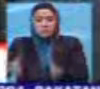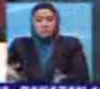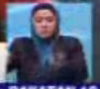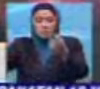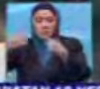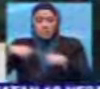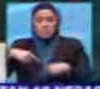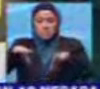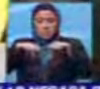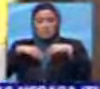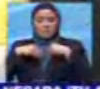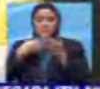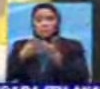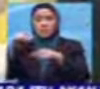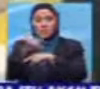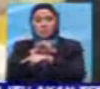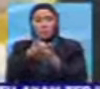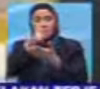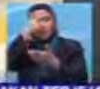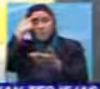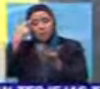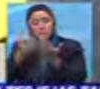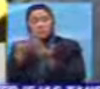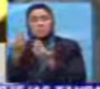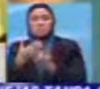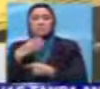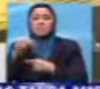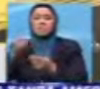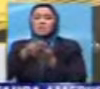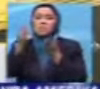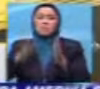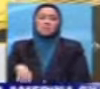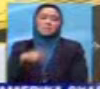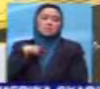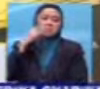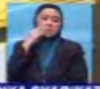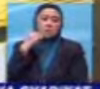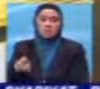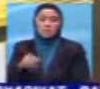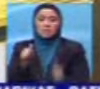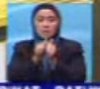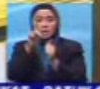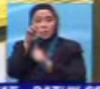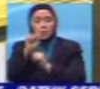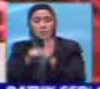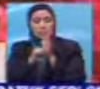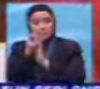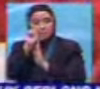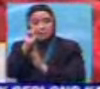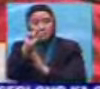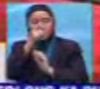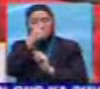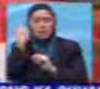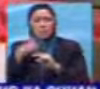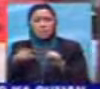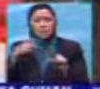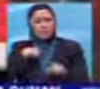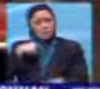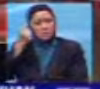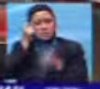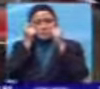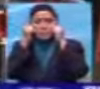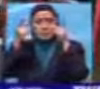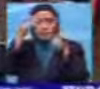pembungkusan kerana ia lebih mudah dan pengunjung tidak kisah dengan kos makanan yang sedikit mahal kerana menyedari manfaatnya daripada